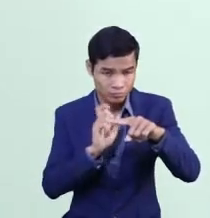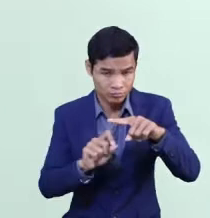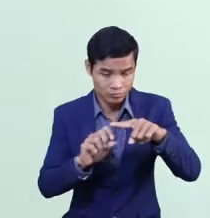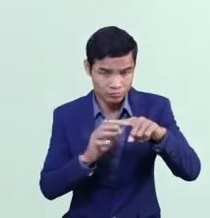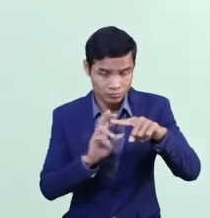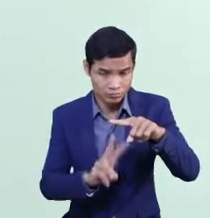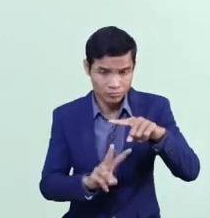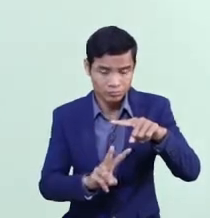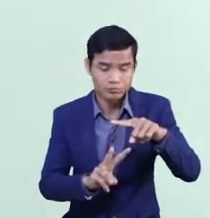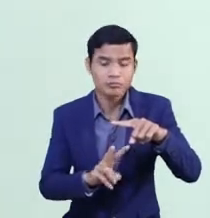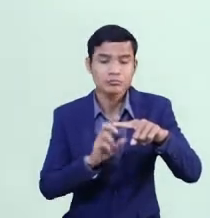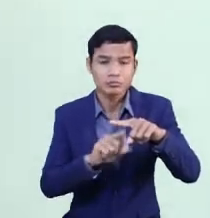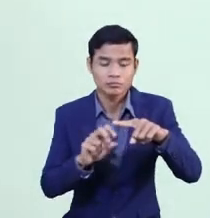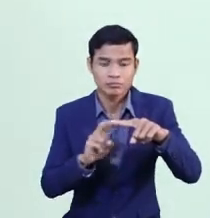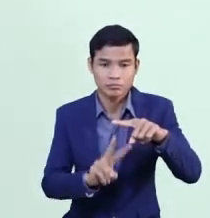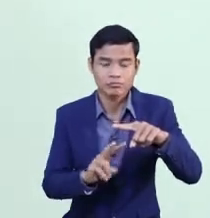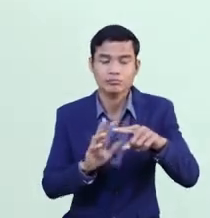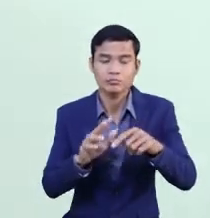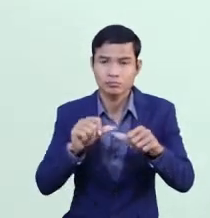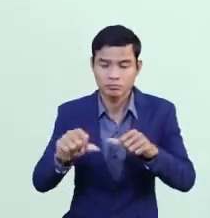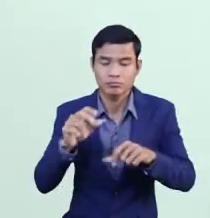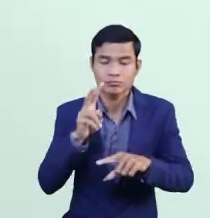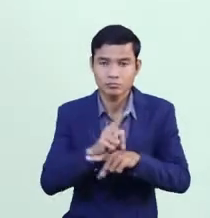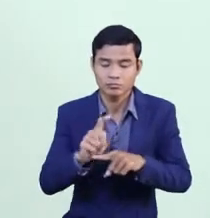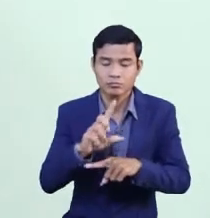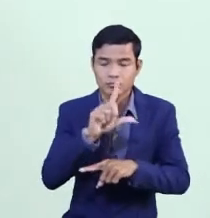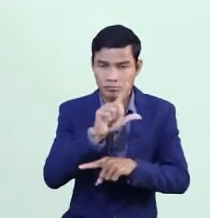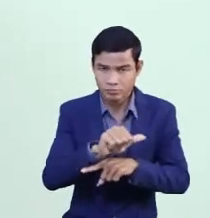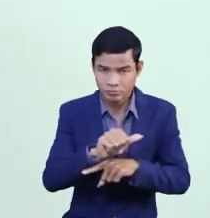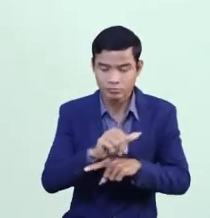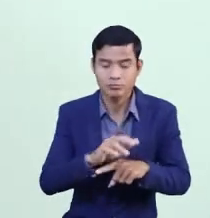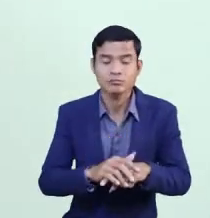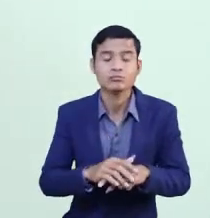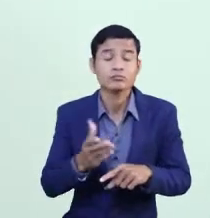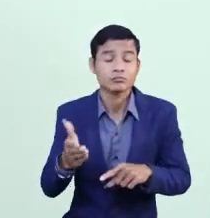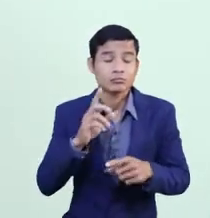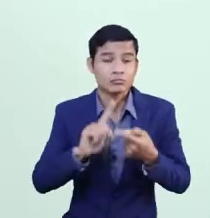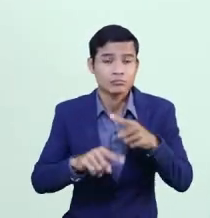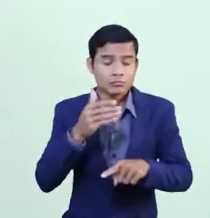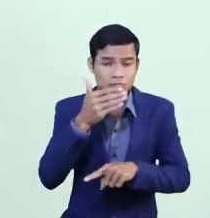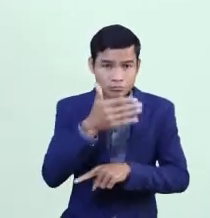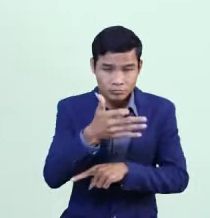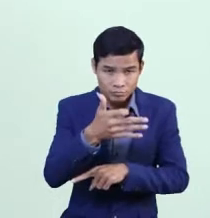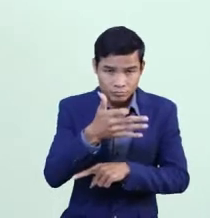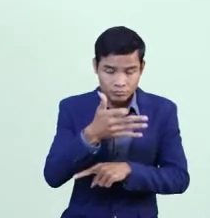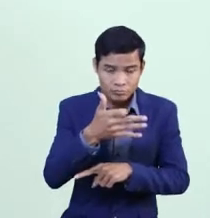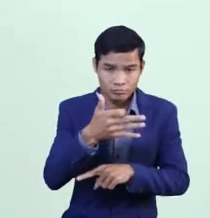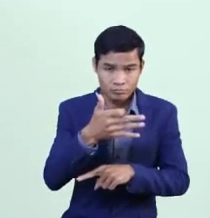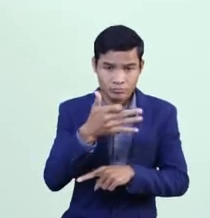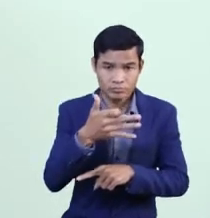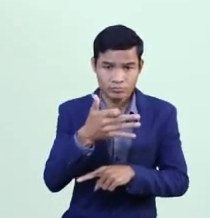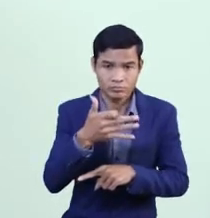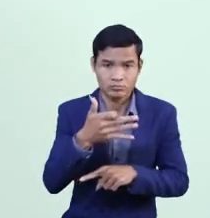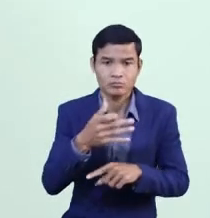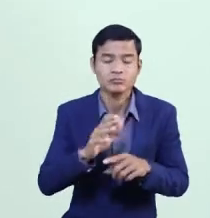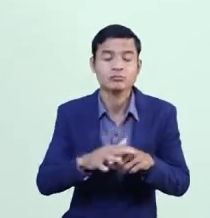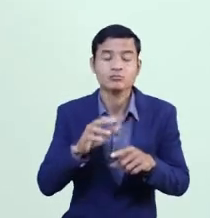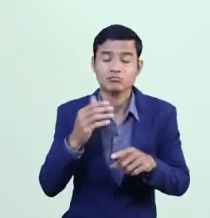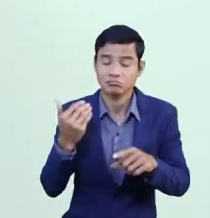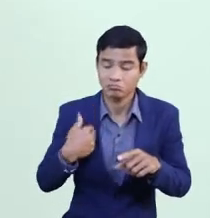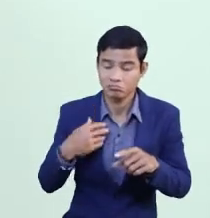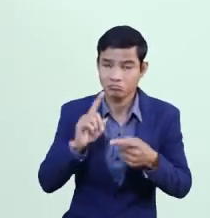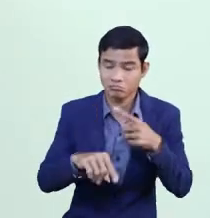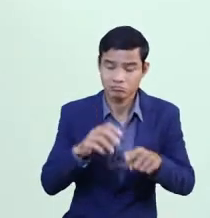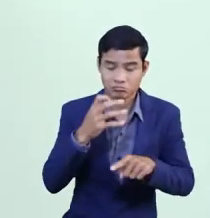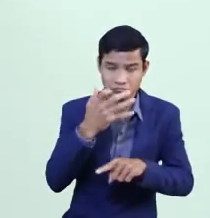xa xe lế phì đọc bằng tốt tất tương rồi tương rồi là bao giờ mình lấy bằng bấy nơi tụ đọc thì mùi nè con nè tụ đọc thì phí mình lấy